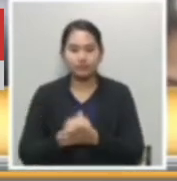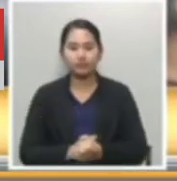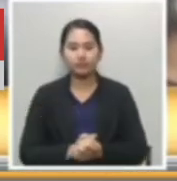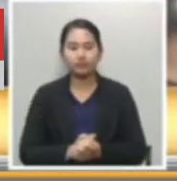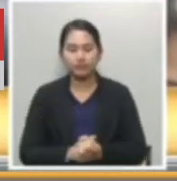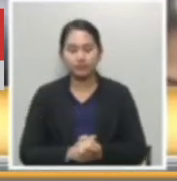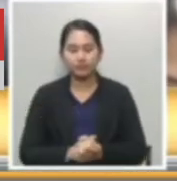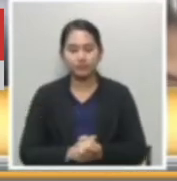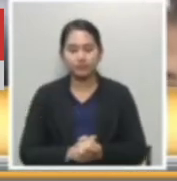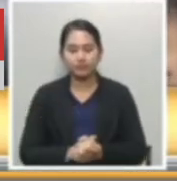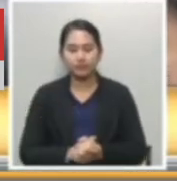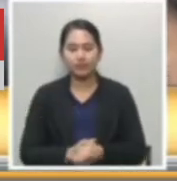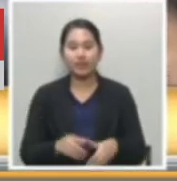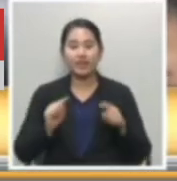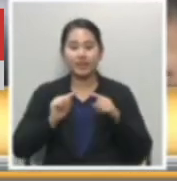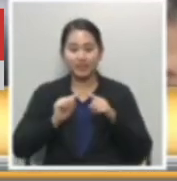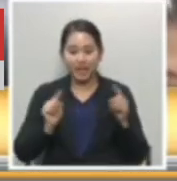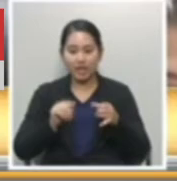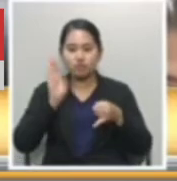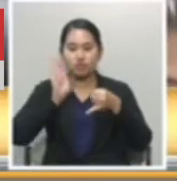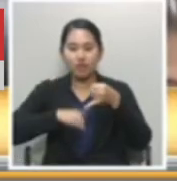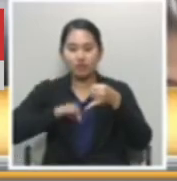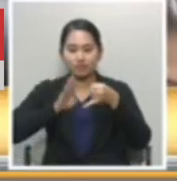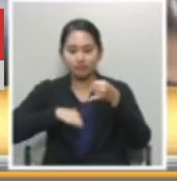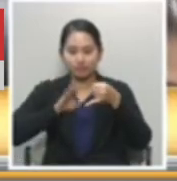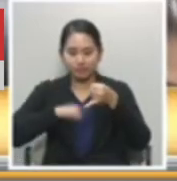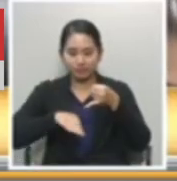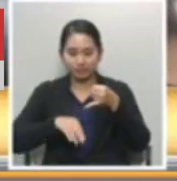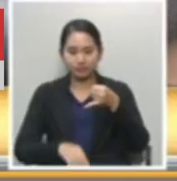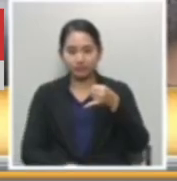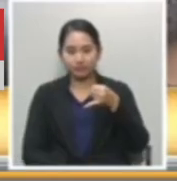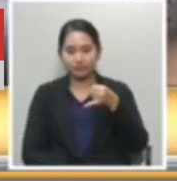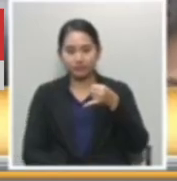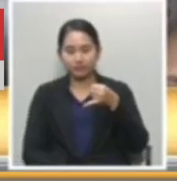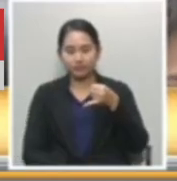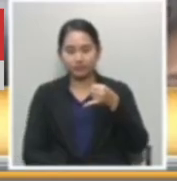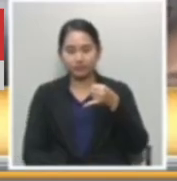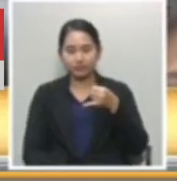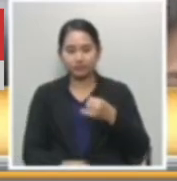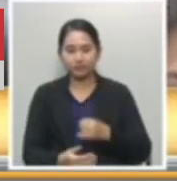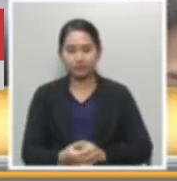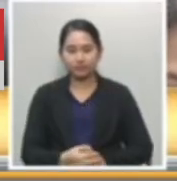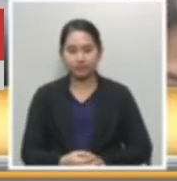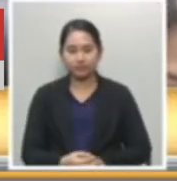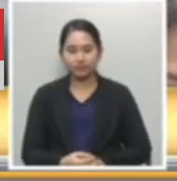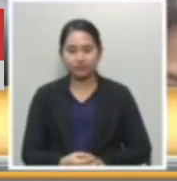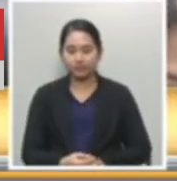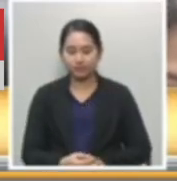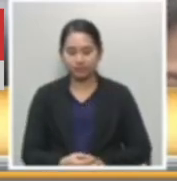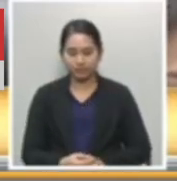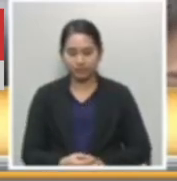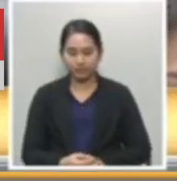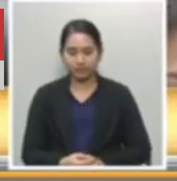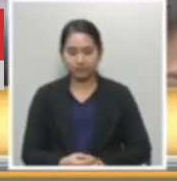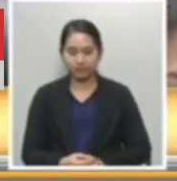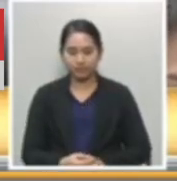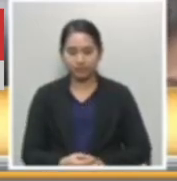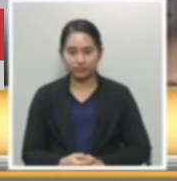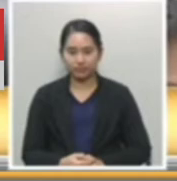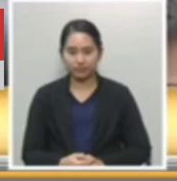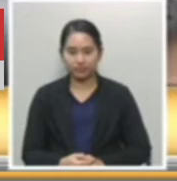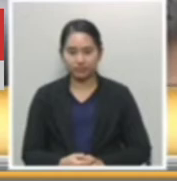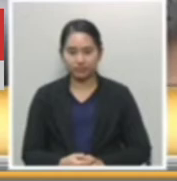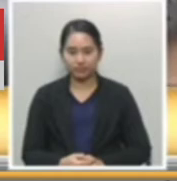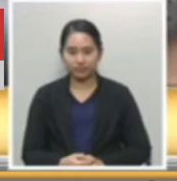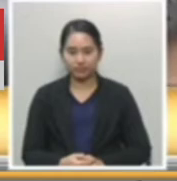ากแต่ตัวสุดท้ายครับอ